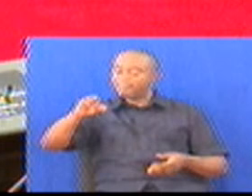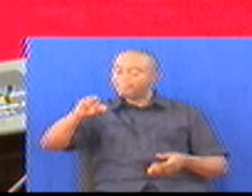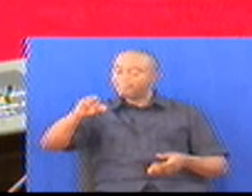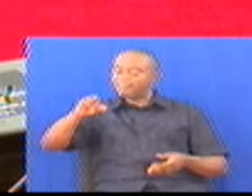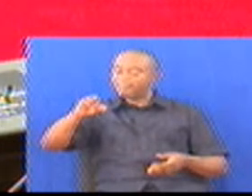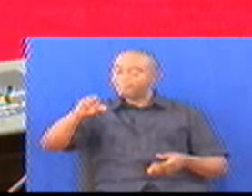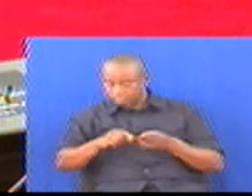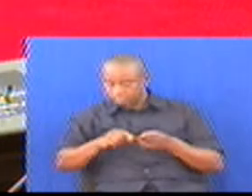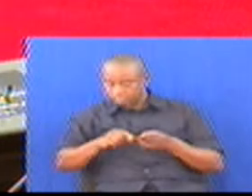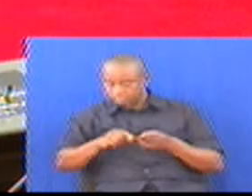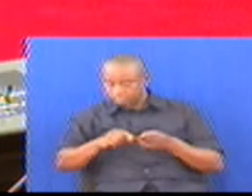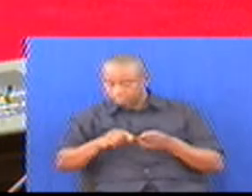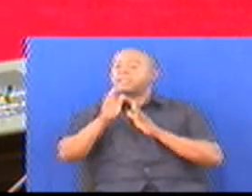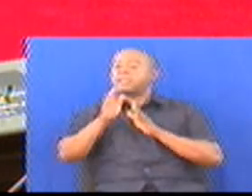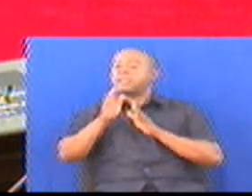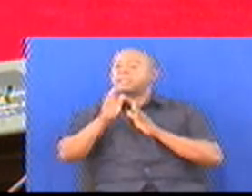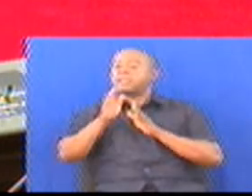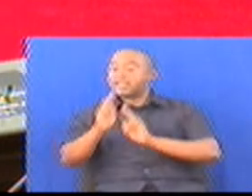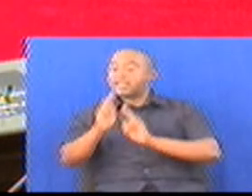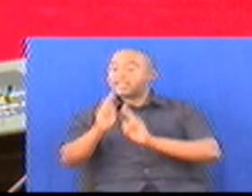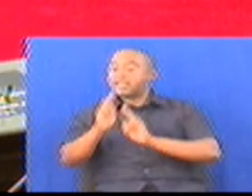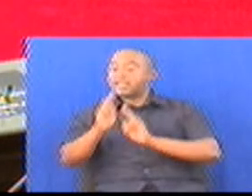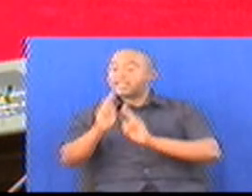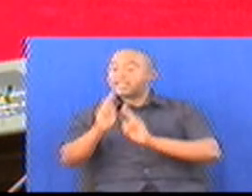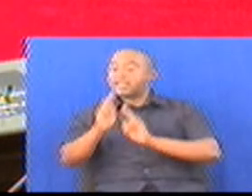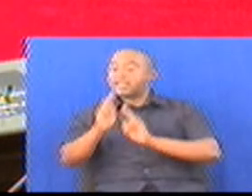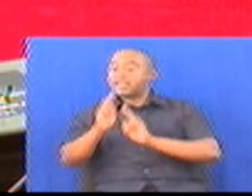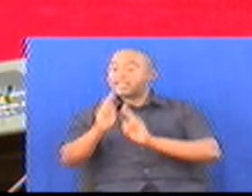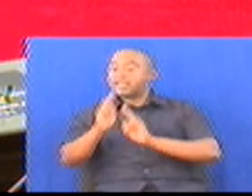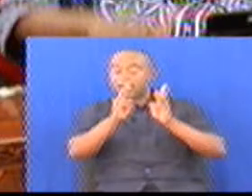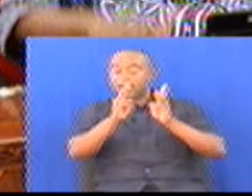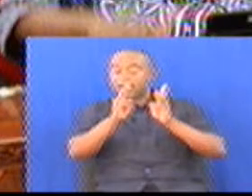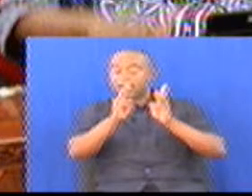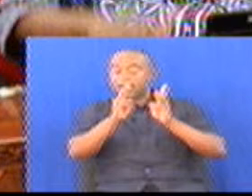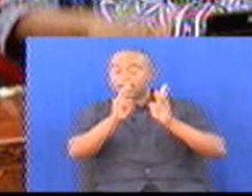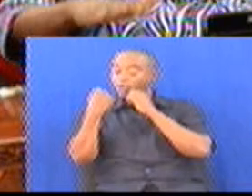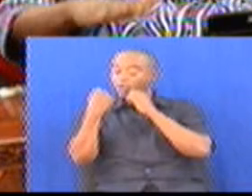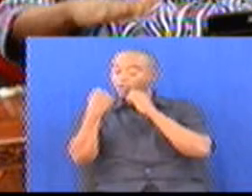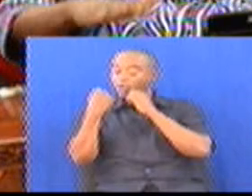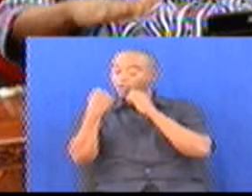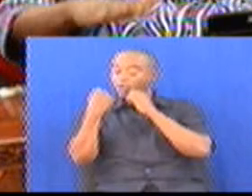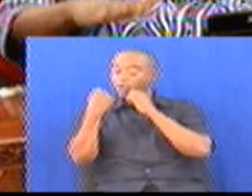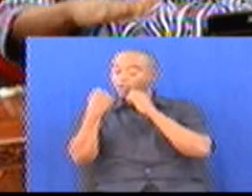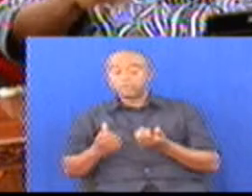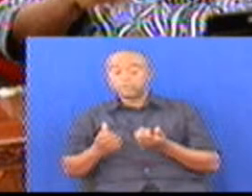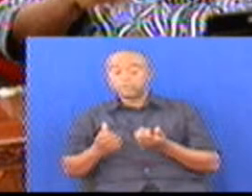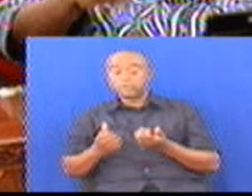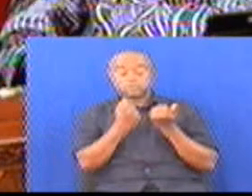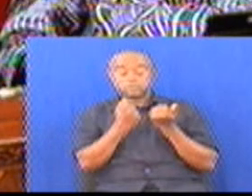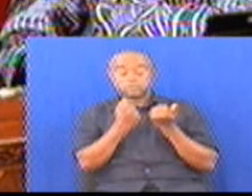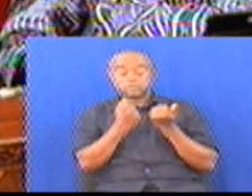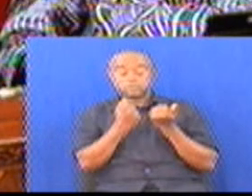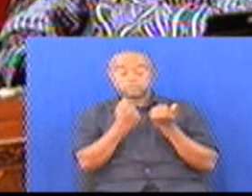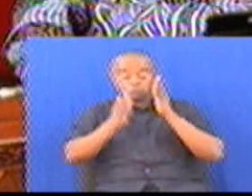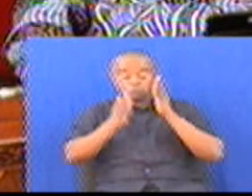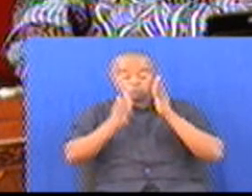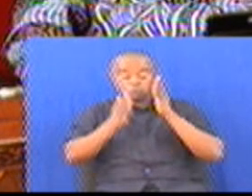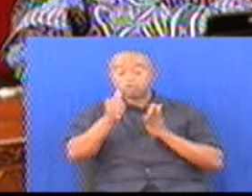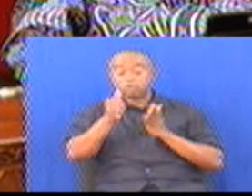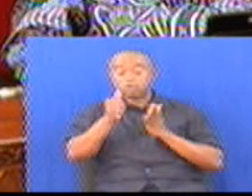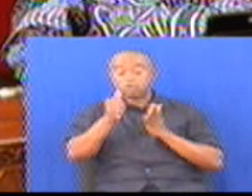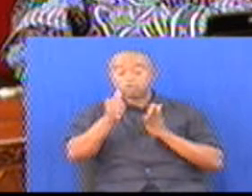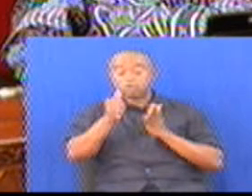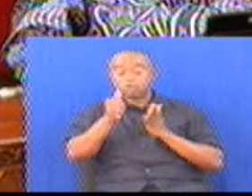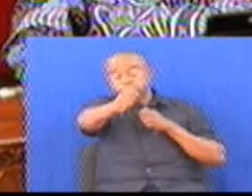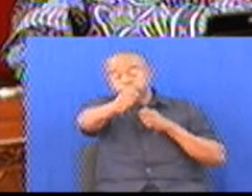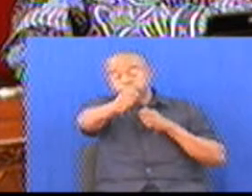Mwanza na daraja la Magufuli Kilombero umekamilika. Ujenzi wa barabara kuu kwa kiwango cha lami zenye urefu wa